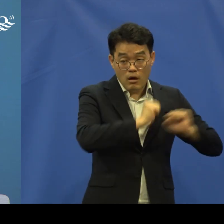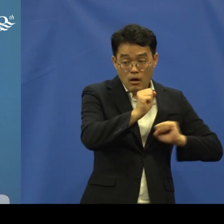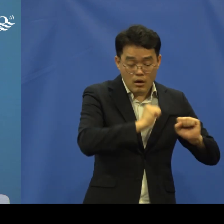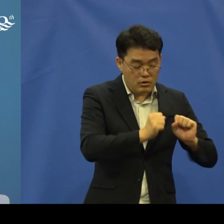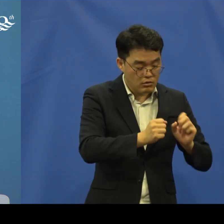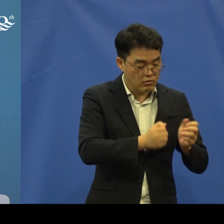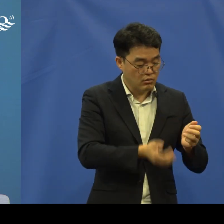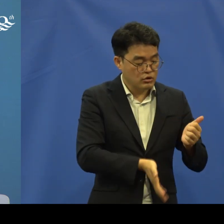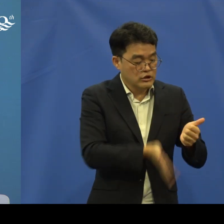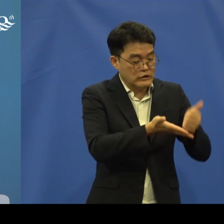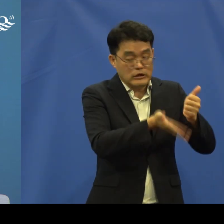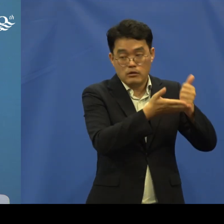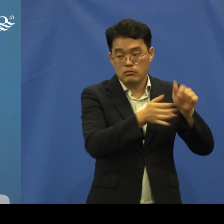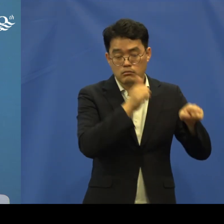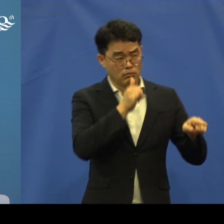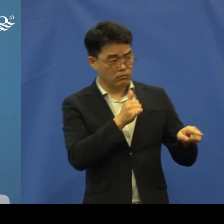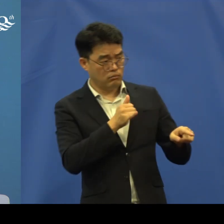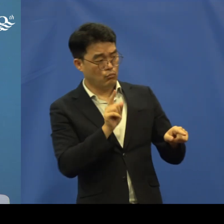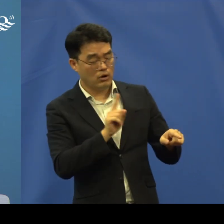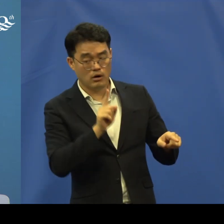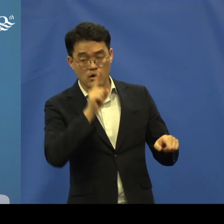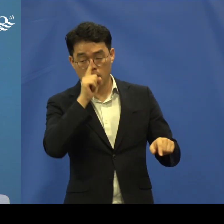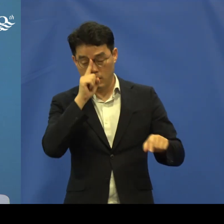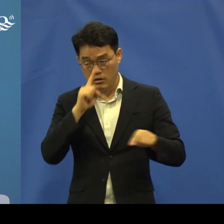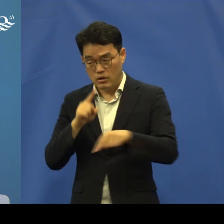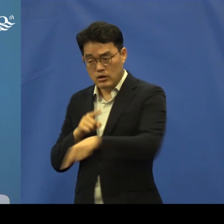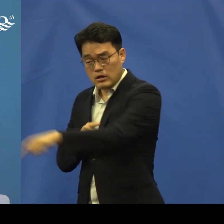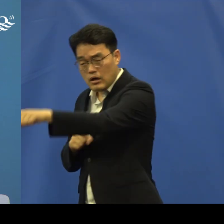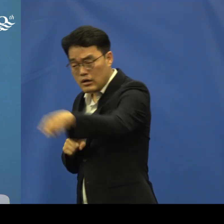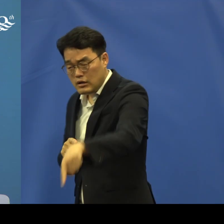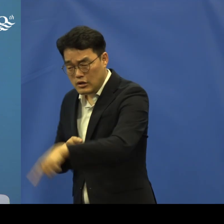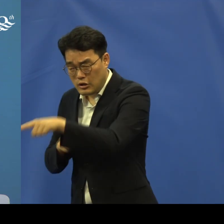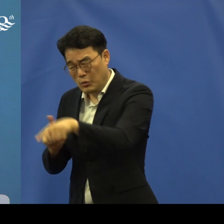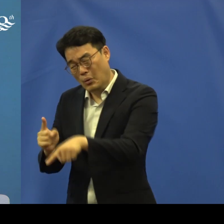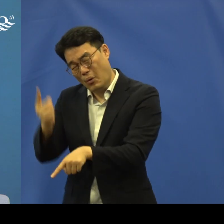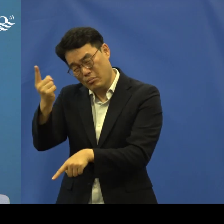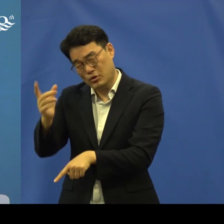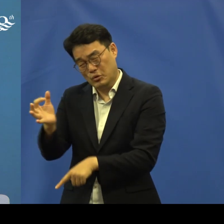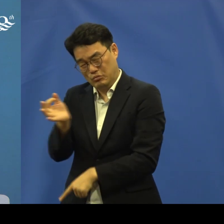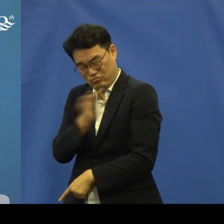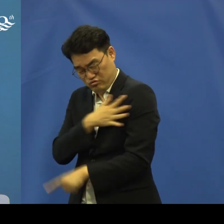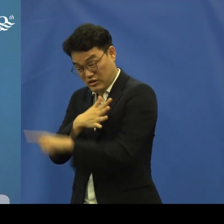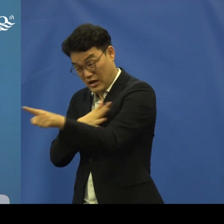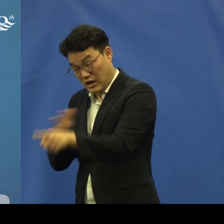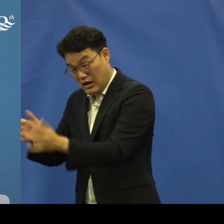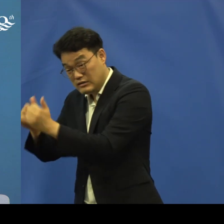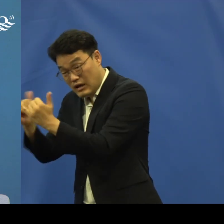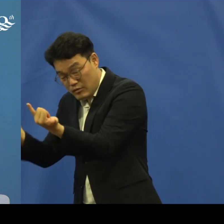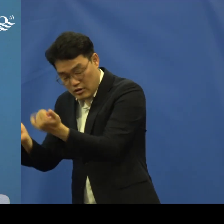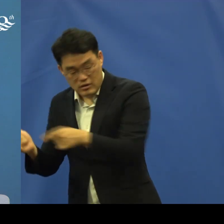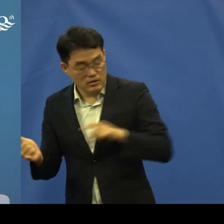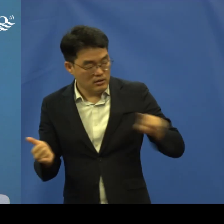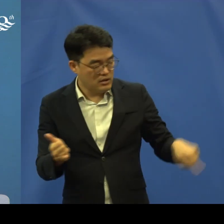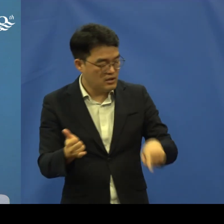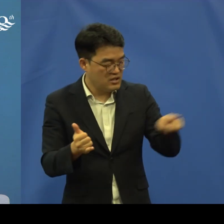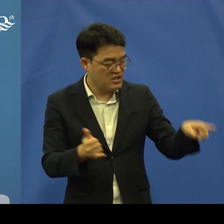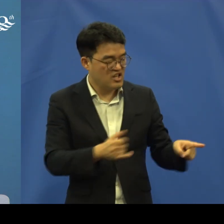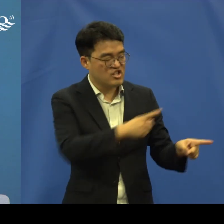멀어 정확하게 현실을 보지 못하고 적들과 야합을 하고 있는. 그래서 여러분, 우리에게 늘 필요한 게